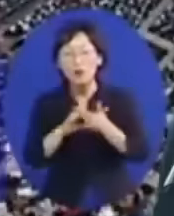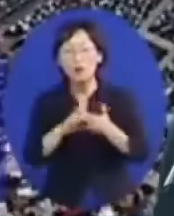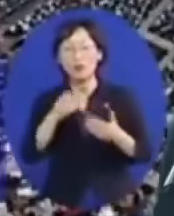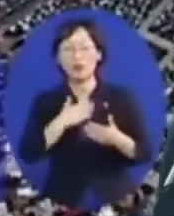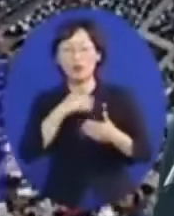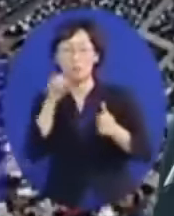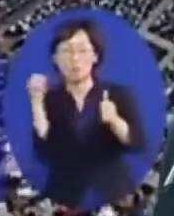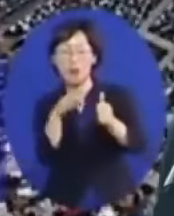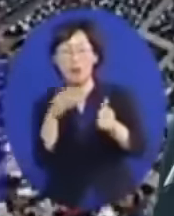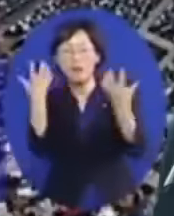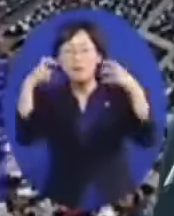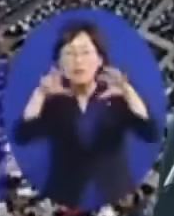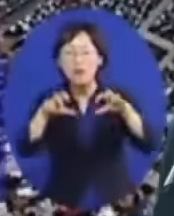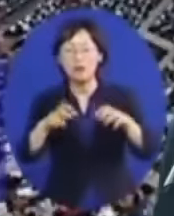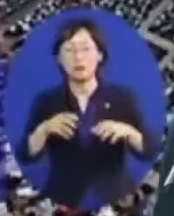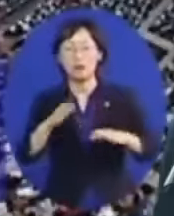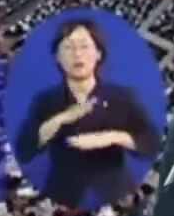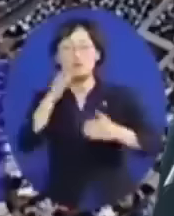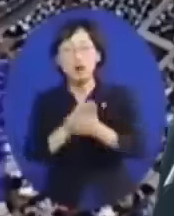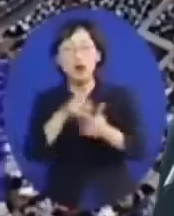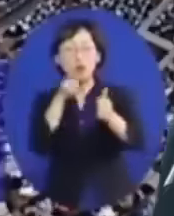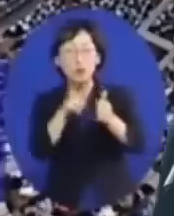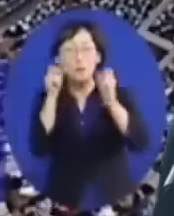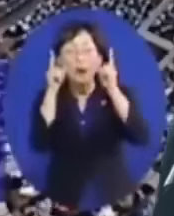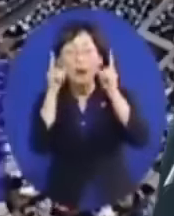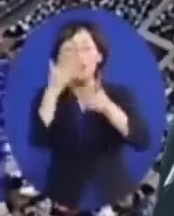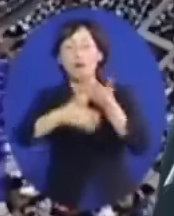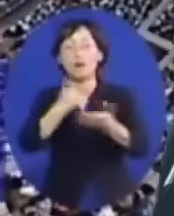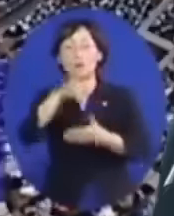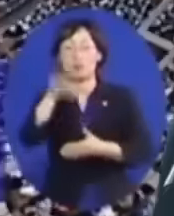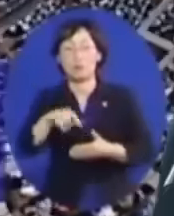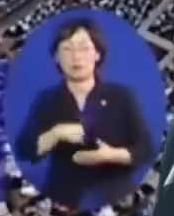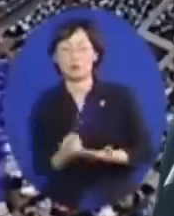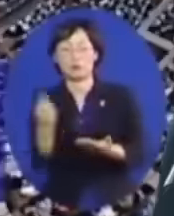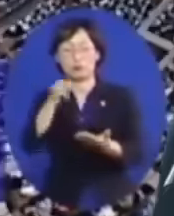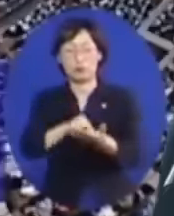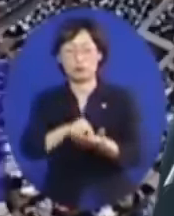다니엘아 두려워하지 말라. 내가 깨달으려 하여 내 하나님 앞에 스스로